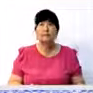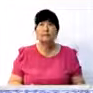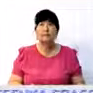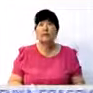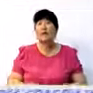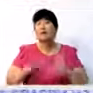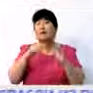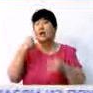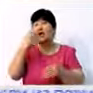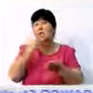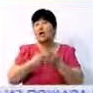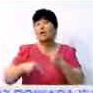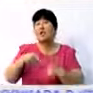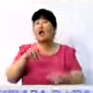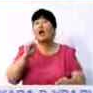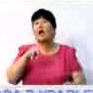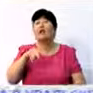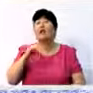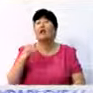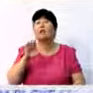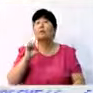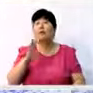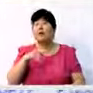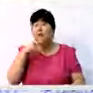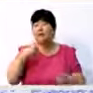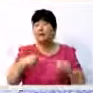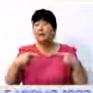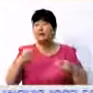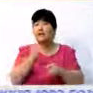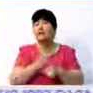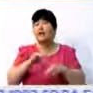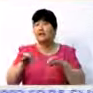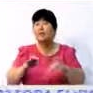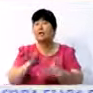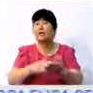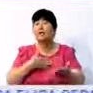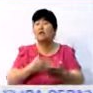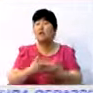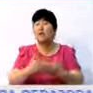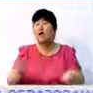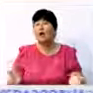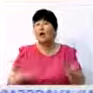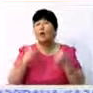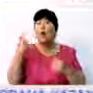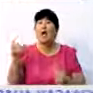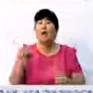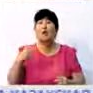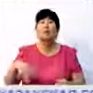В целом, частный предприниматель Алтайбаев реализовал уже ряд значимых проектов и продолжает вносить свою лепту в подъем экономики